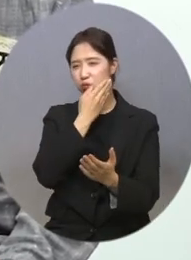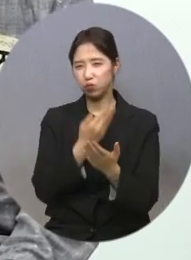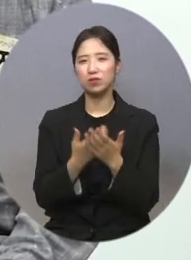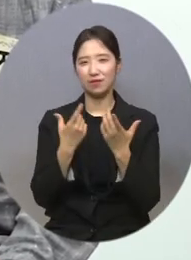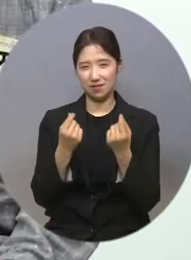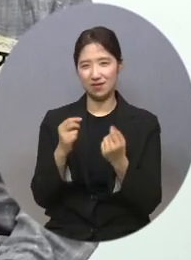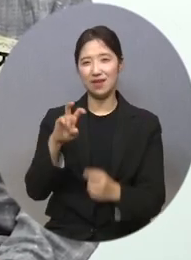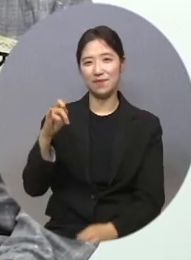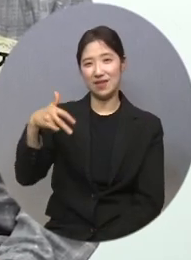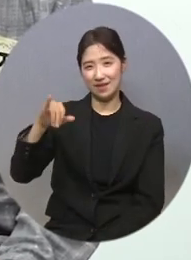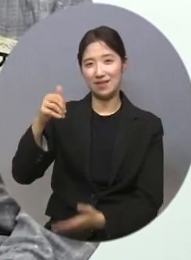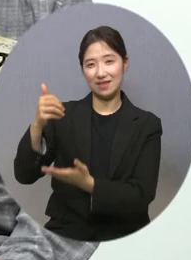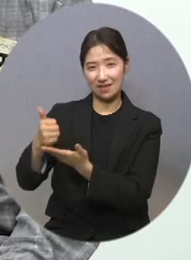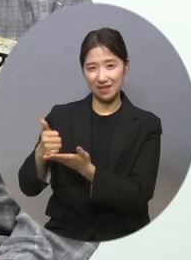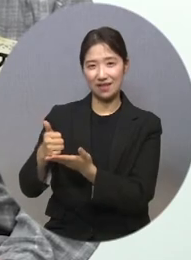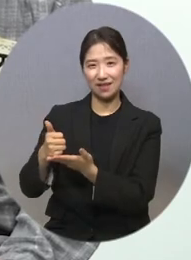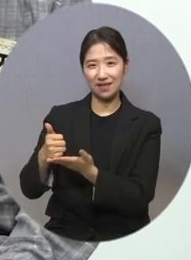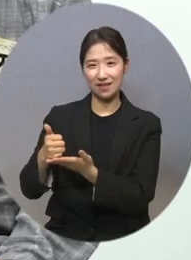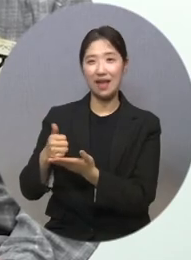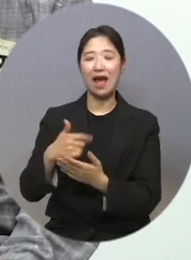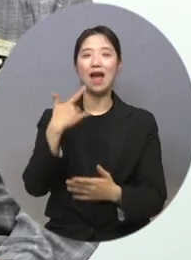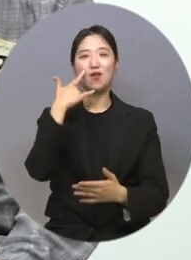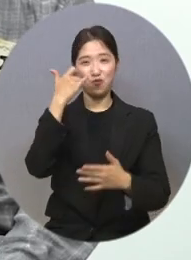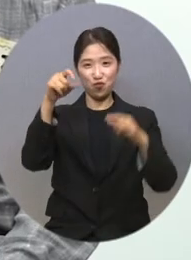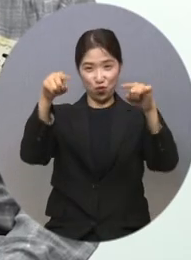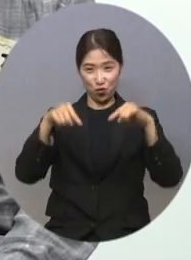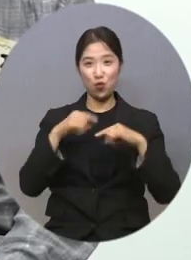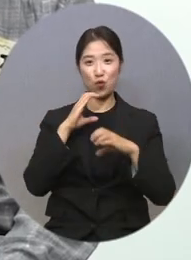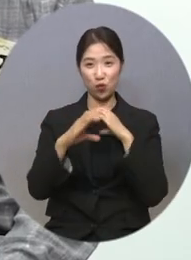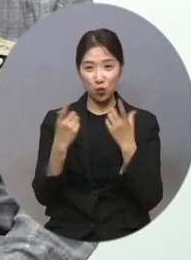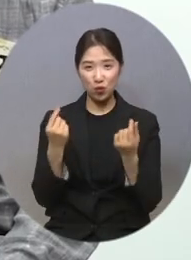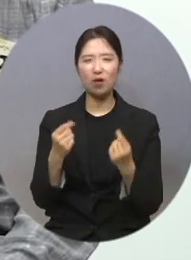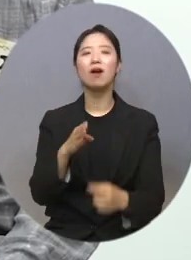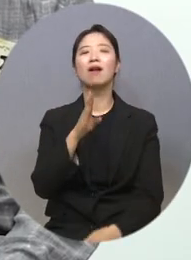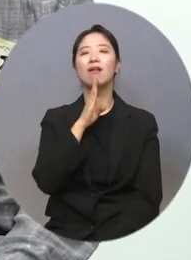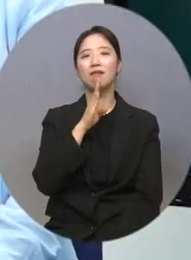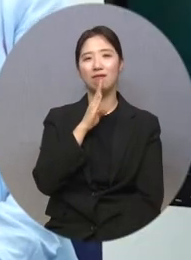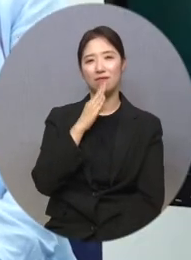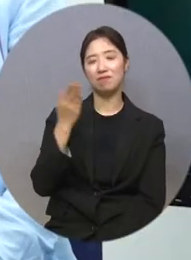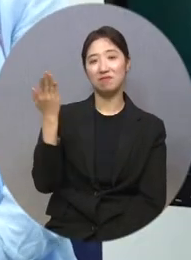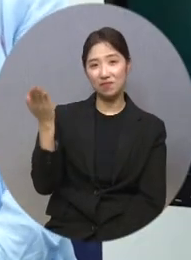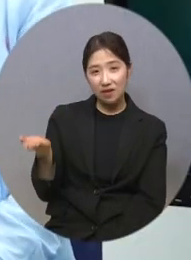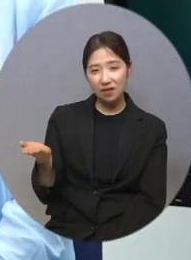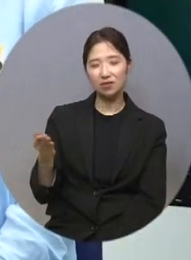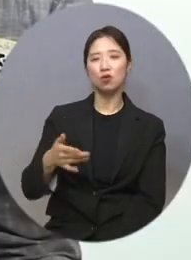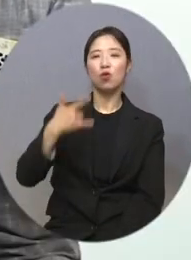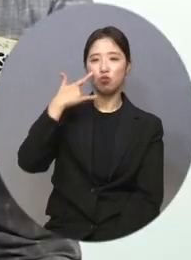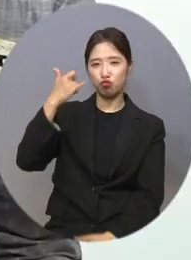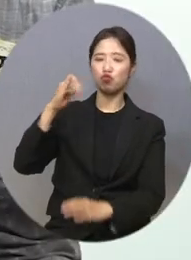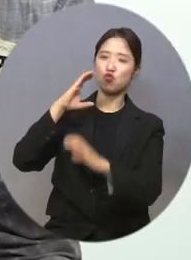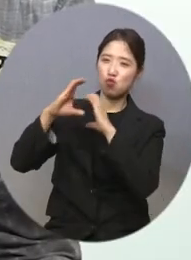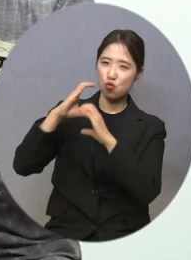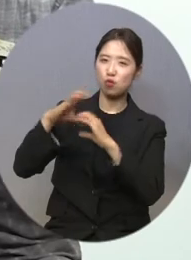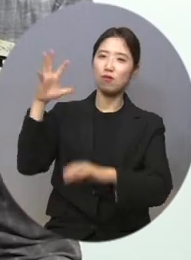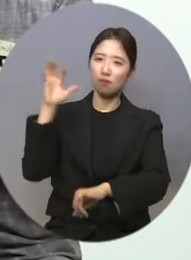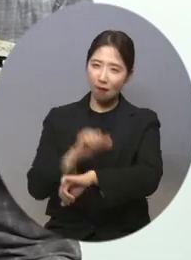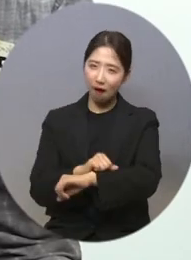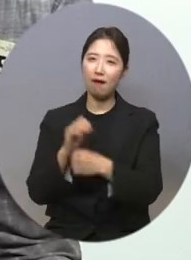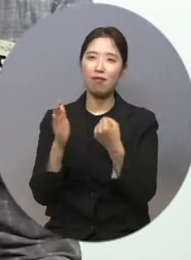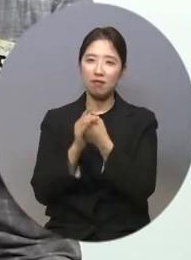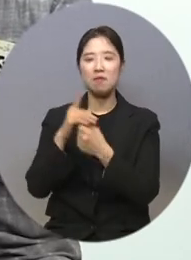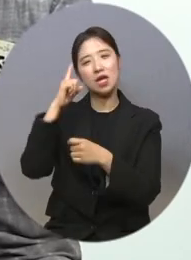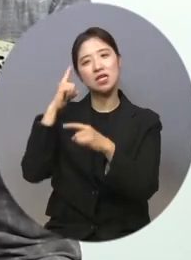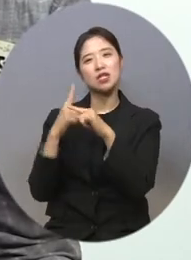민지님도 부모님이 이제 부모님하고의 소통? 네, 부모님이랑 소통. 그러니까 민지님도 부모님의 소통 가운데서 이제 긍정적인 영향들을 많이